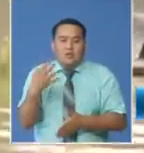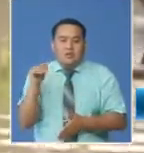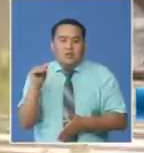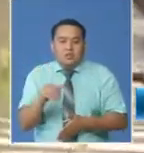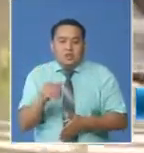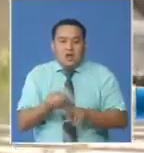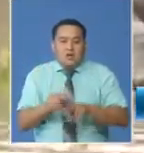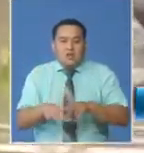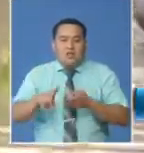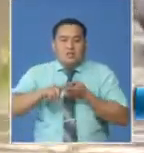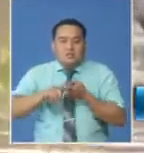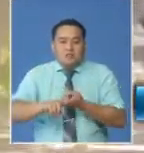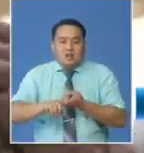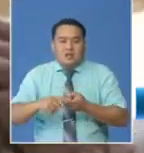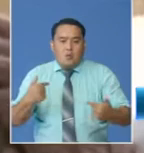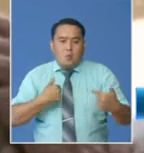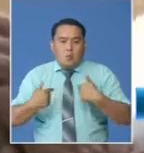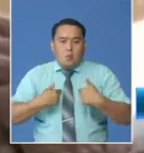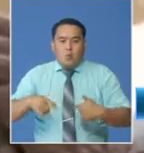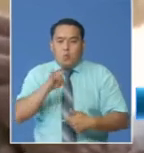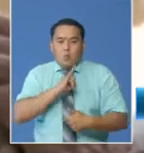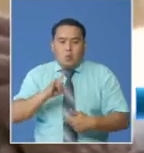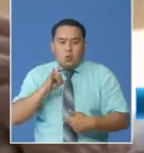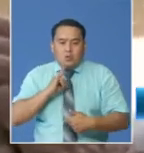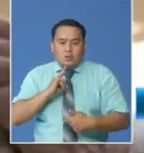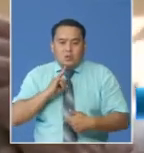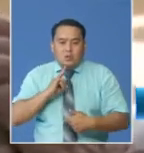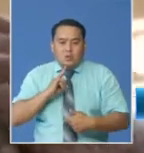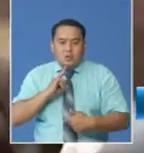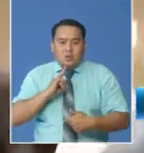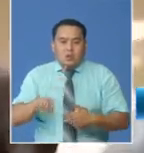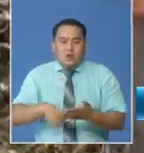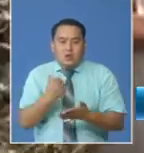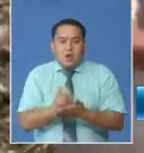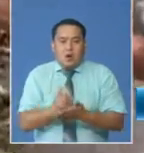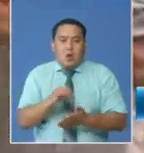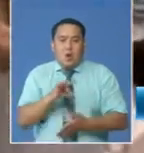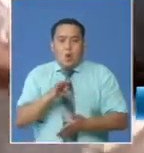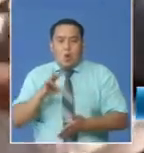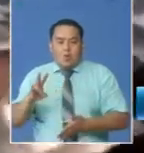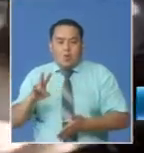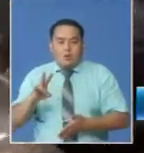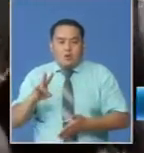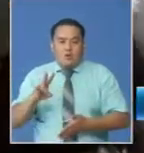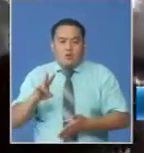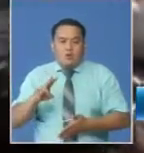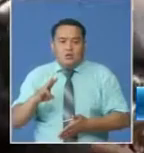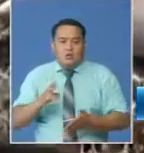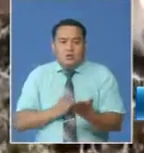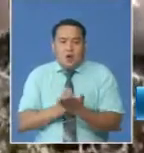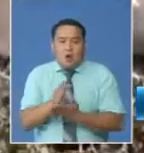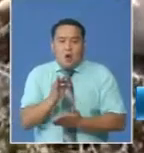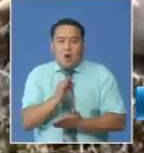Этот исход и связанные с ним страдания мужчин, женщин и детей побудили генерального секретаря ООН Антонио Гутерреша